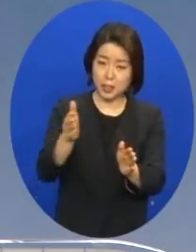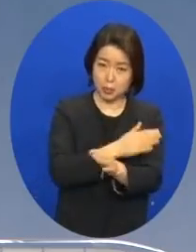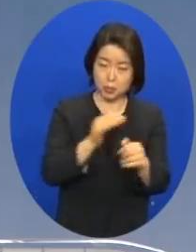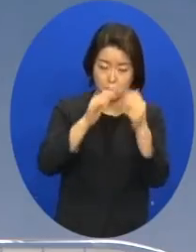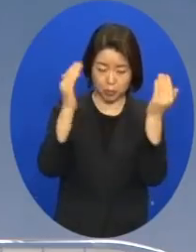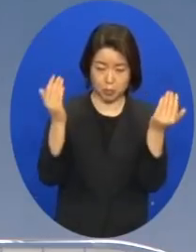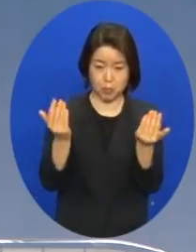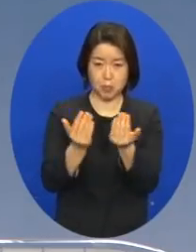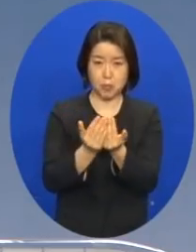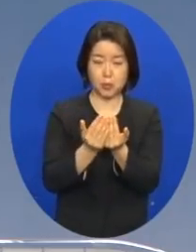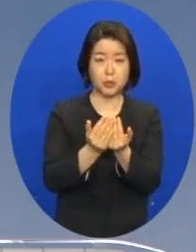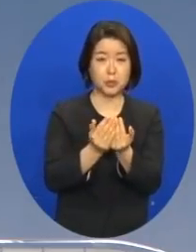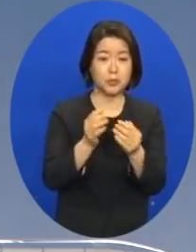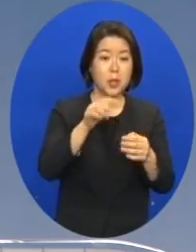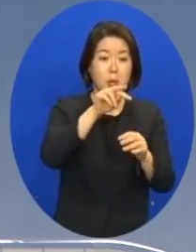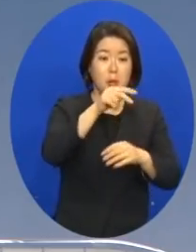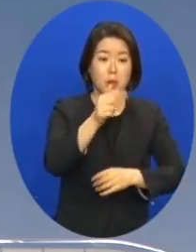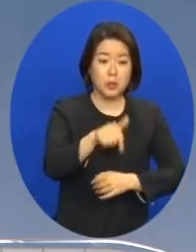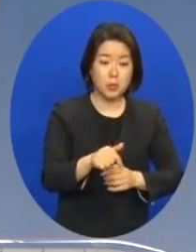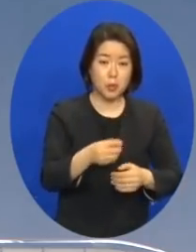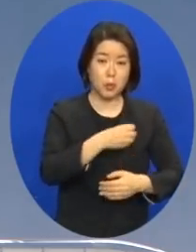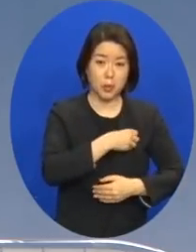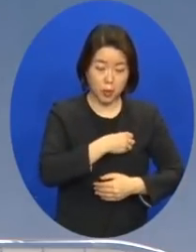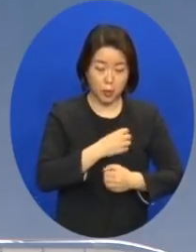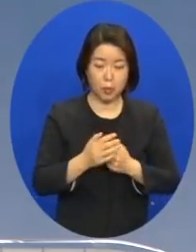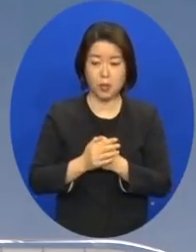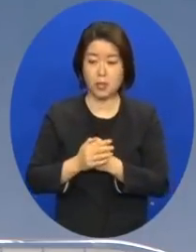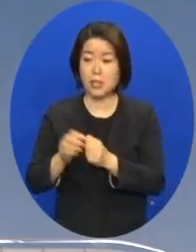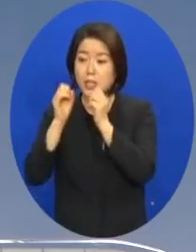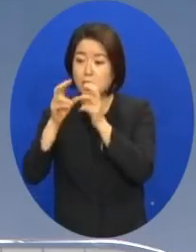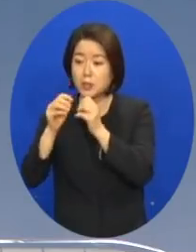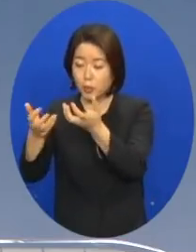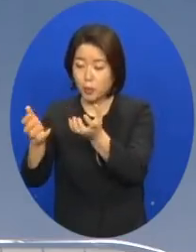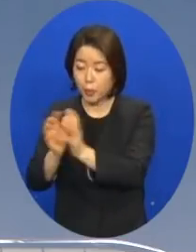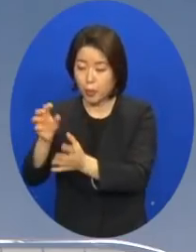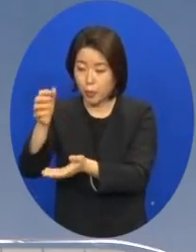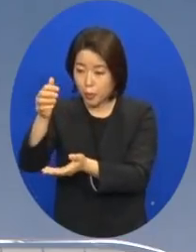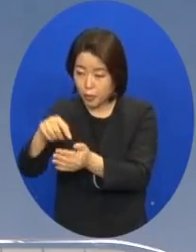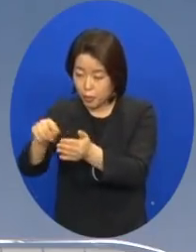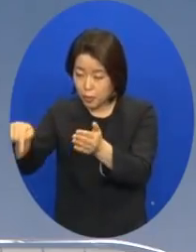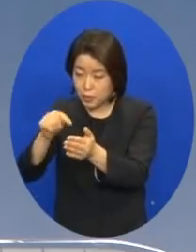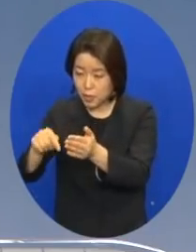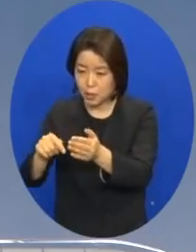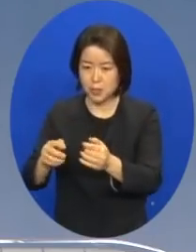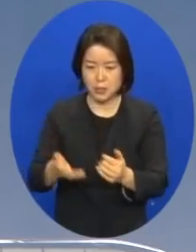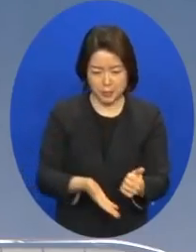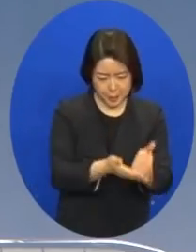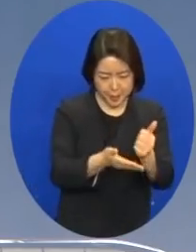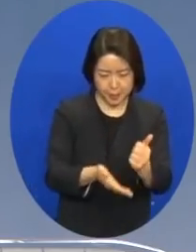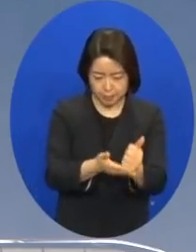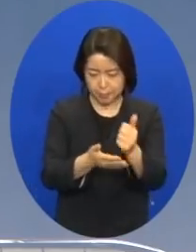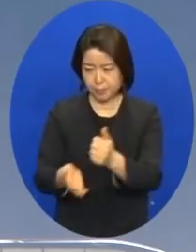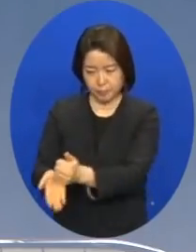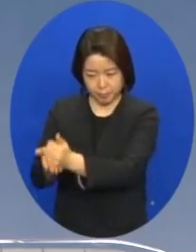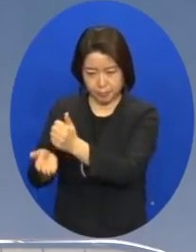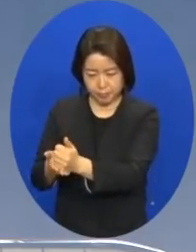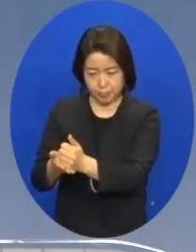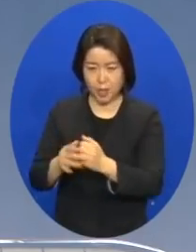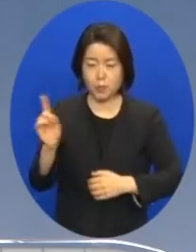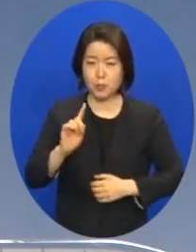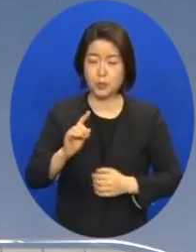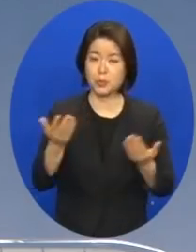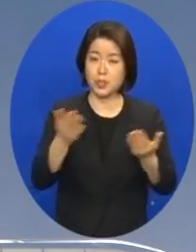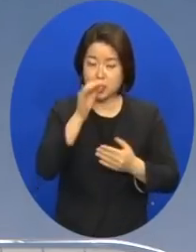모든 속회원과 선교회원들은 다 자기가 섬겨야 될 대상입니다. 무슨 궂은 일이 있으면 가장 앞장서야 되고